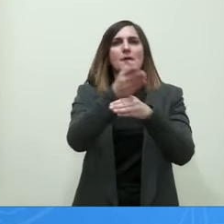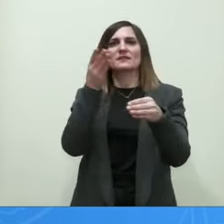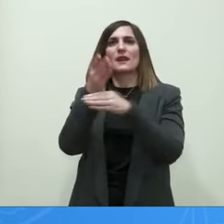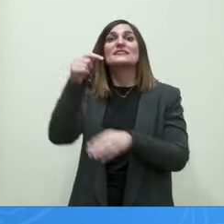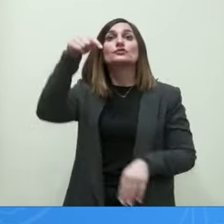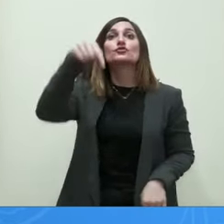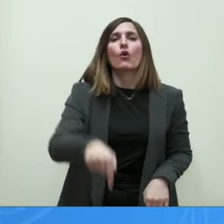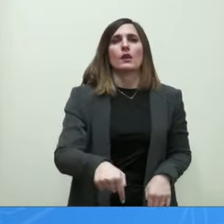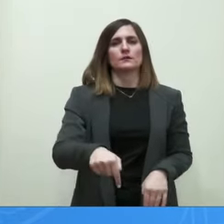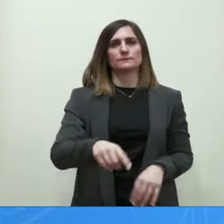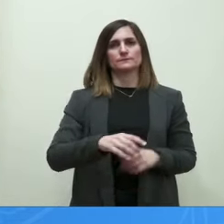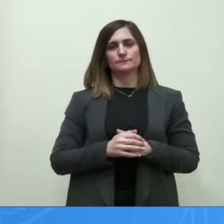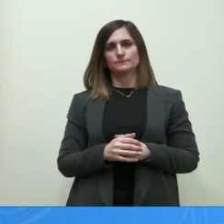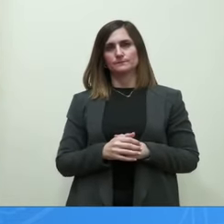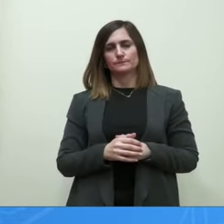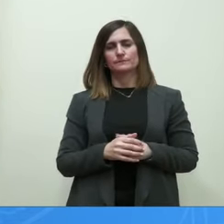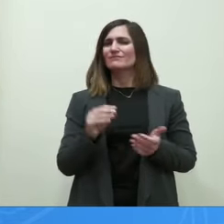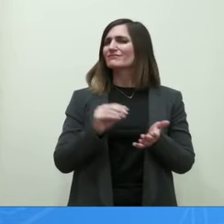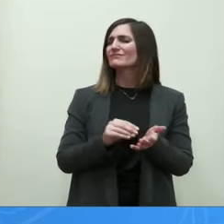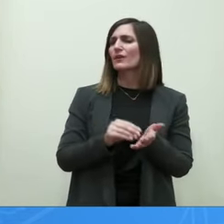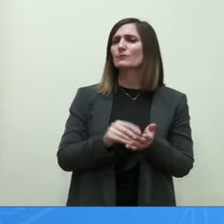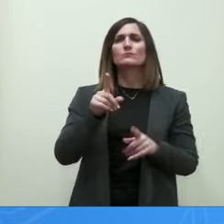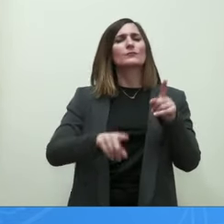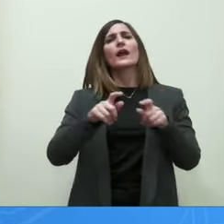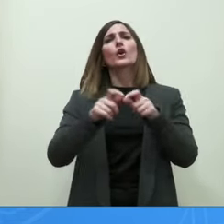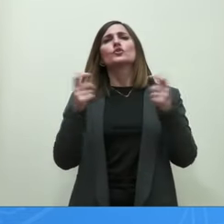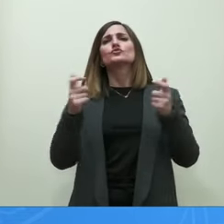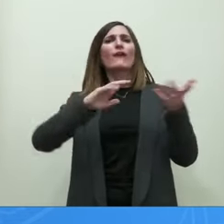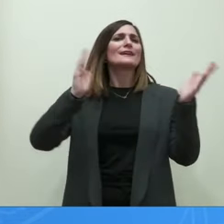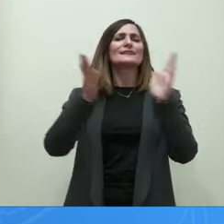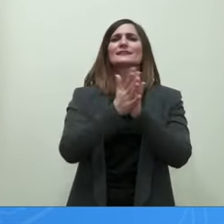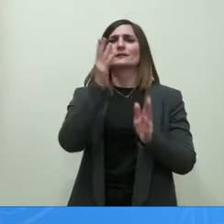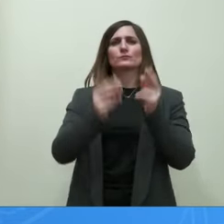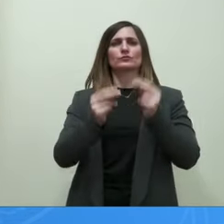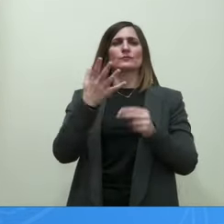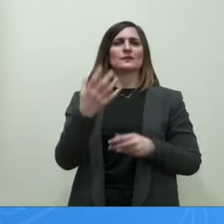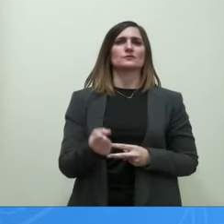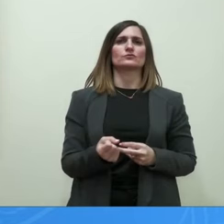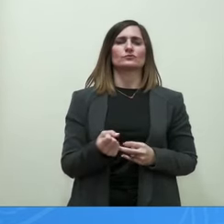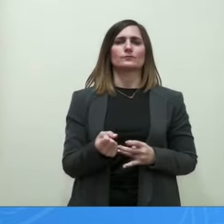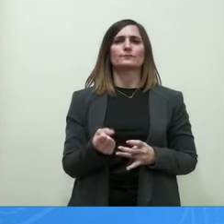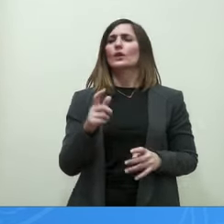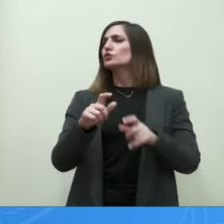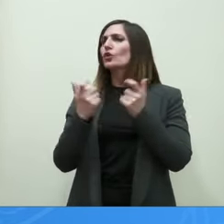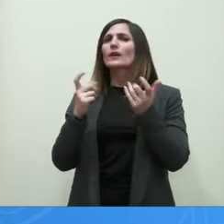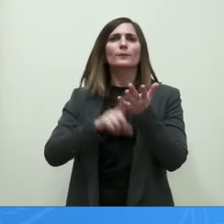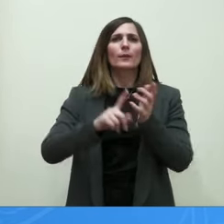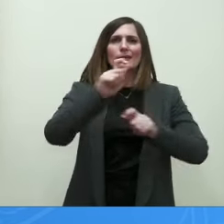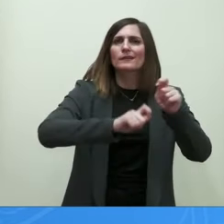Τώρα. Υπάρχουν επίσης σχολεία που είναι συνολικότερο θέμα. Σχολεία που πρέπει να